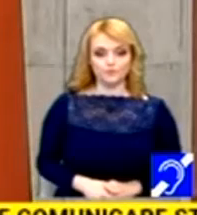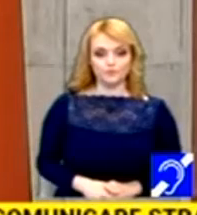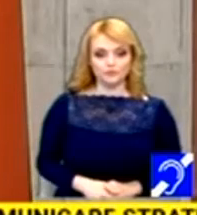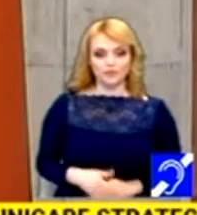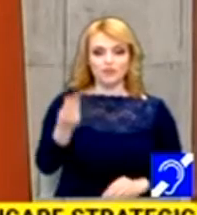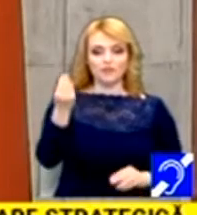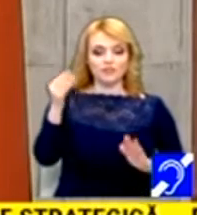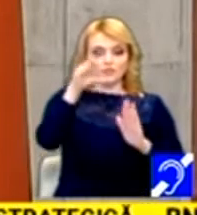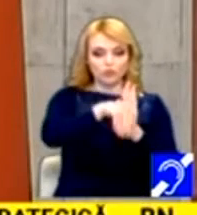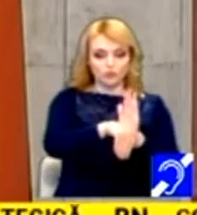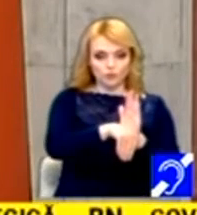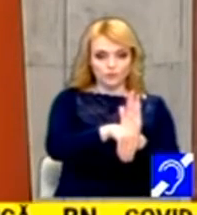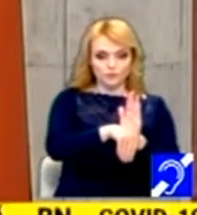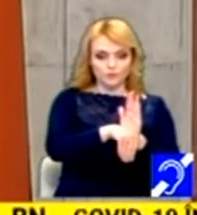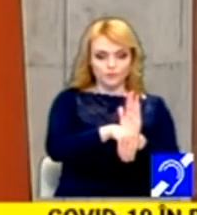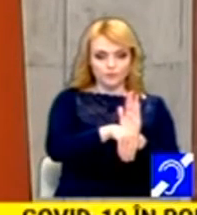investitorul,